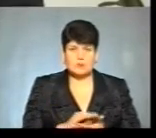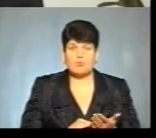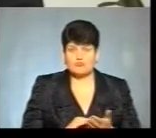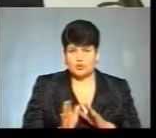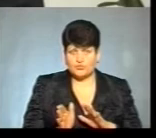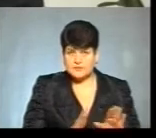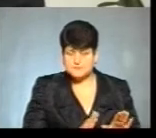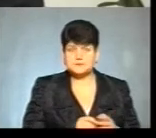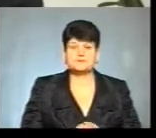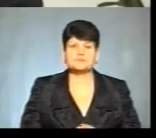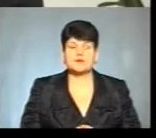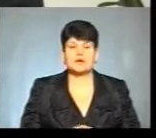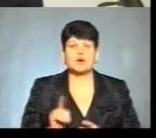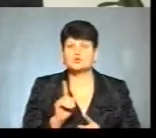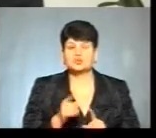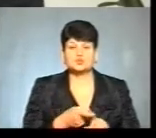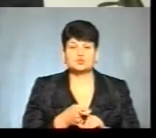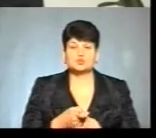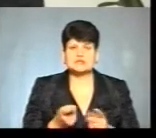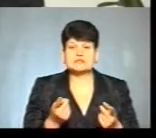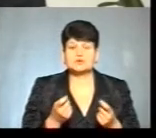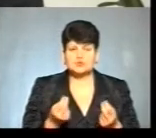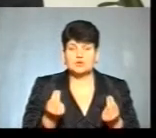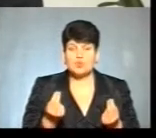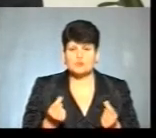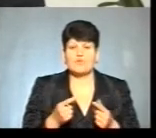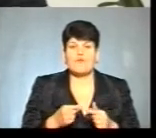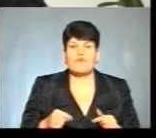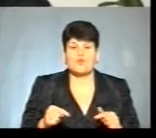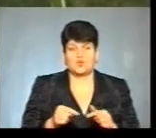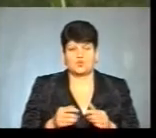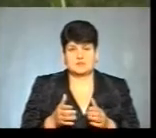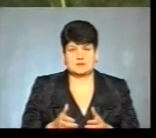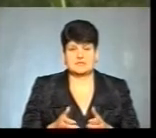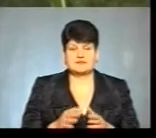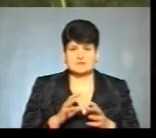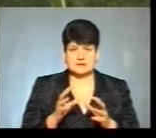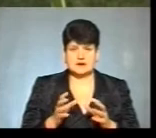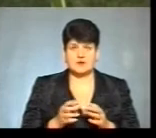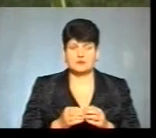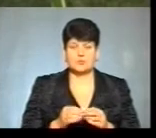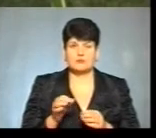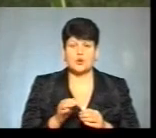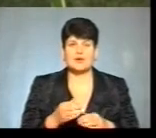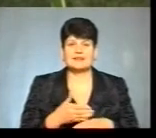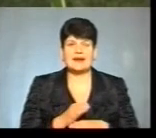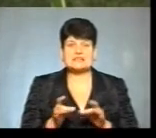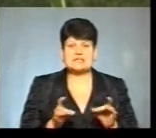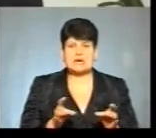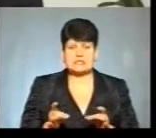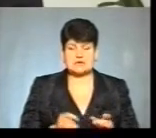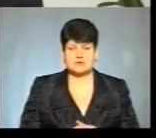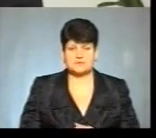повторюватися. Що стосується залучення коштів в округ, так і загально. Давайте так, про децентралізацію поговоримо. Про